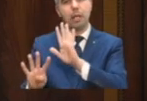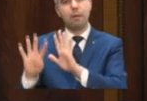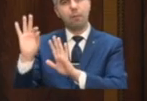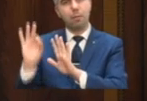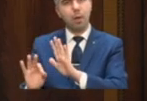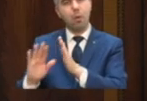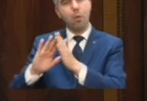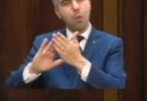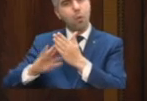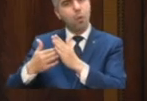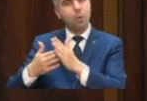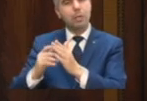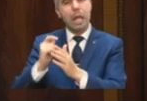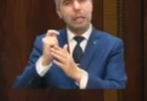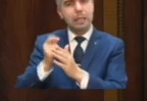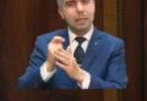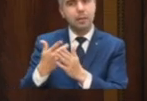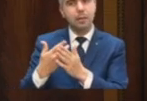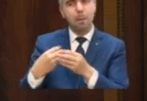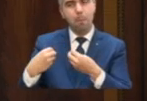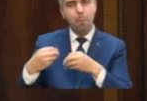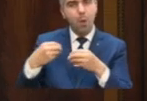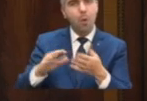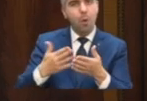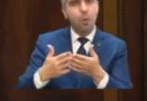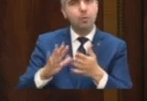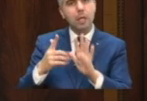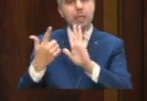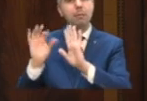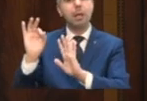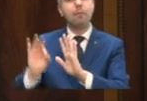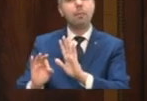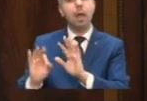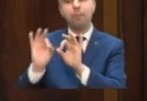البناء بجميع أنواع البناء تقريبا 71%.